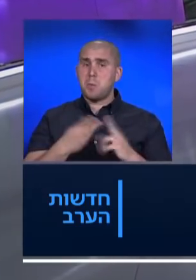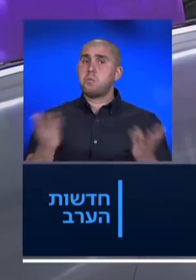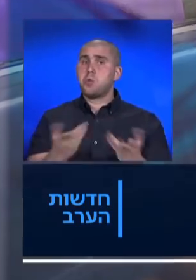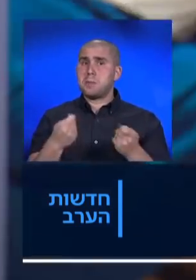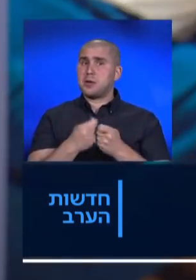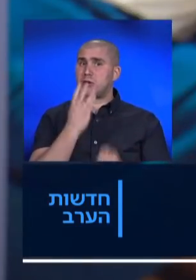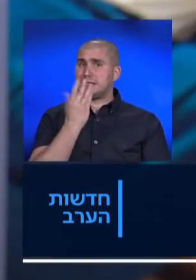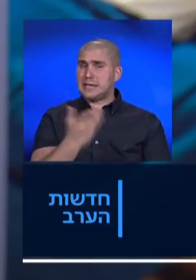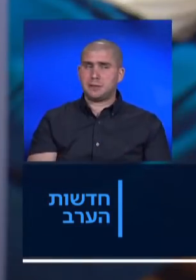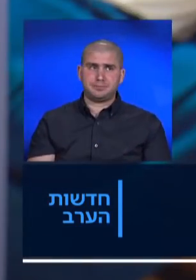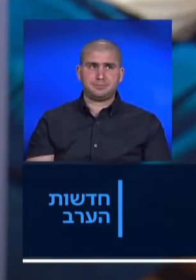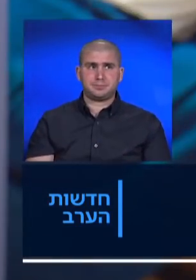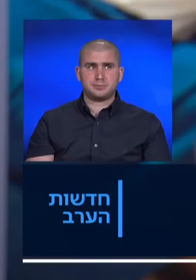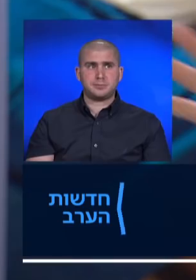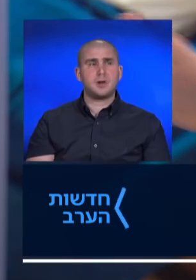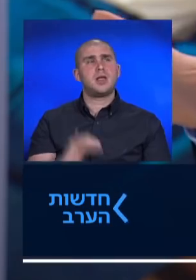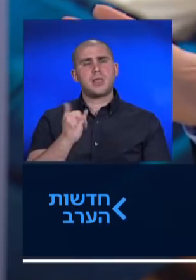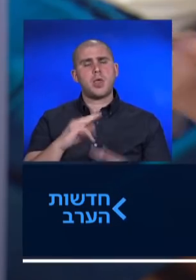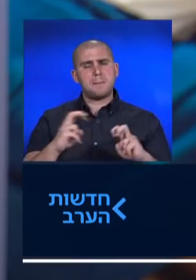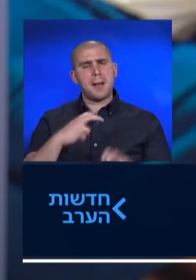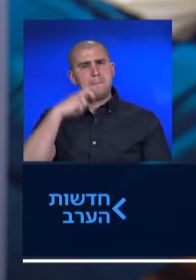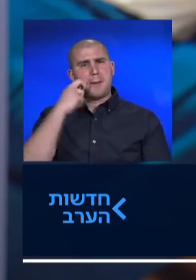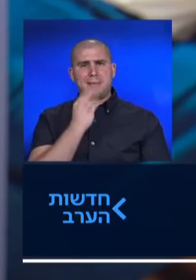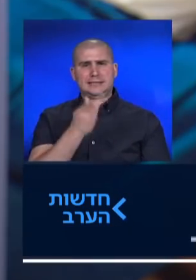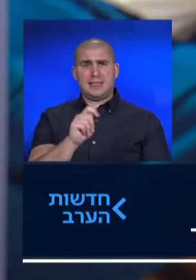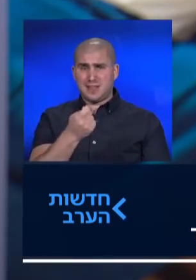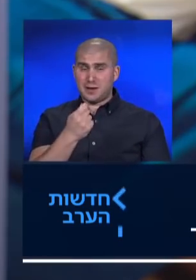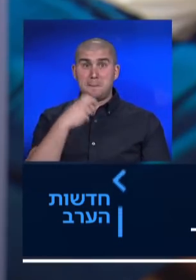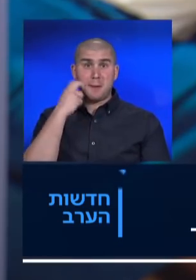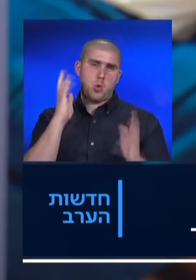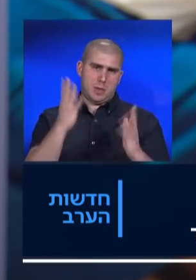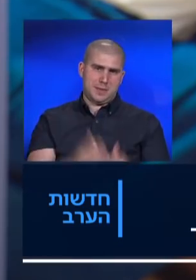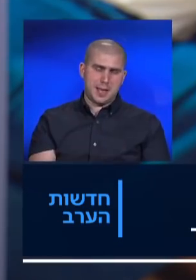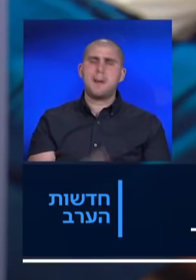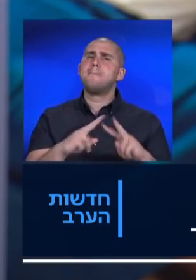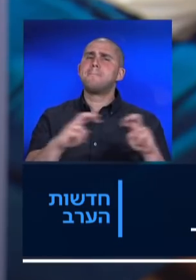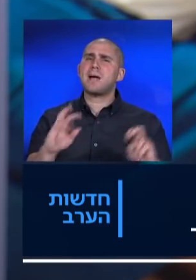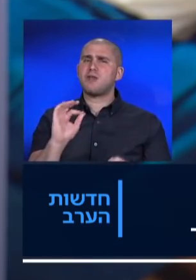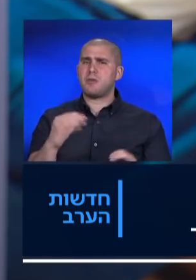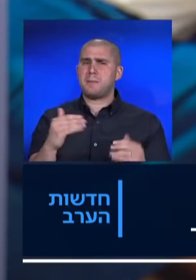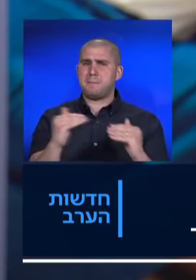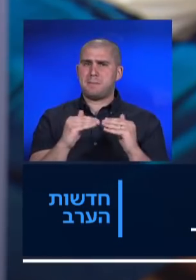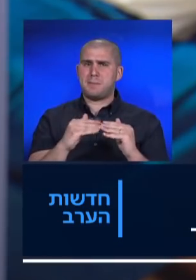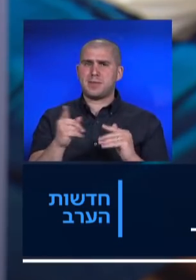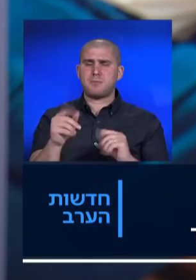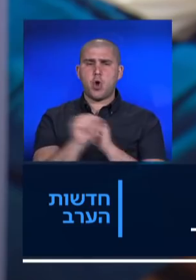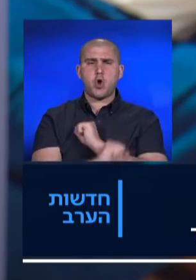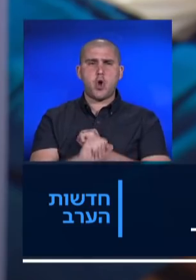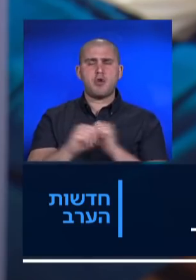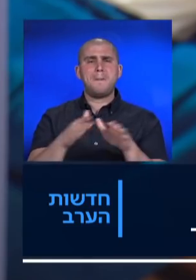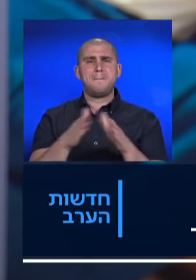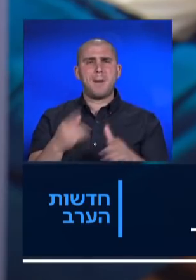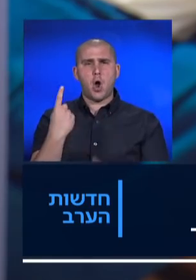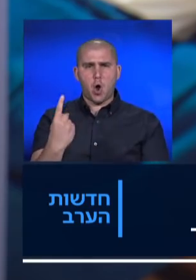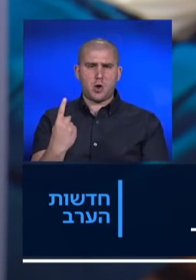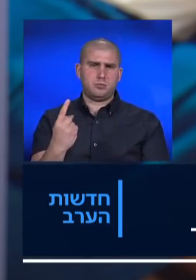הפרטים. כן, נכון, מחקר מחמיא לישראל, אולי מחמיא מדי. המחקר הזה של האימפריאל קולג' מכון בהחלט נחשב מאוד